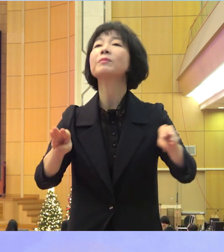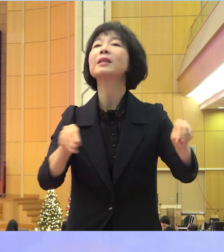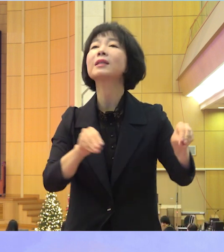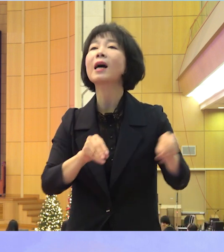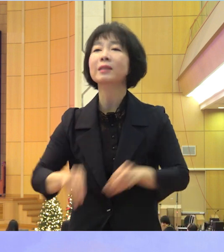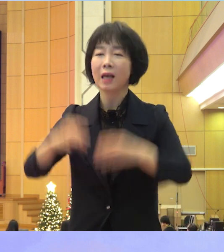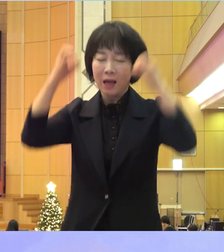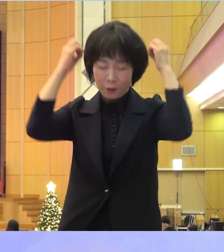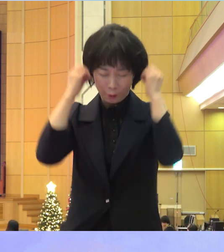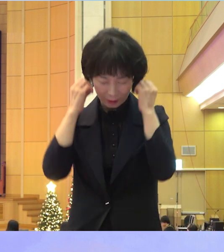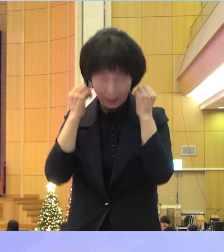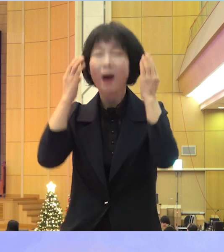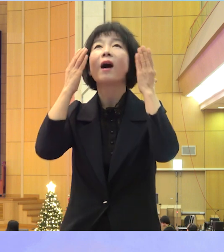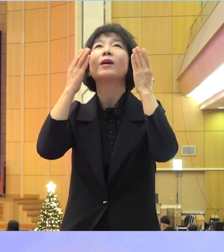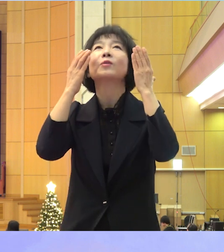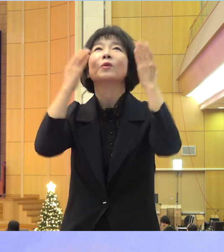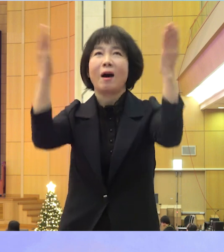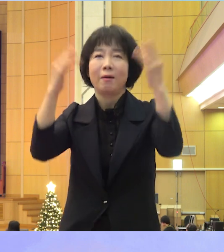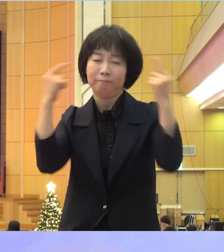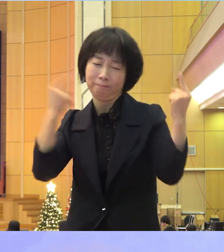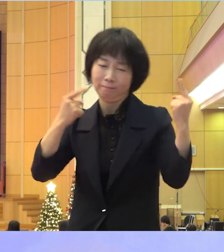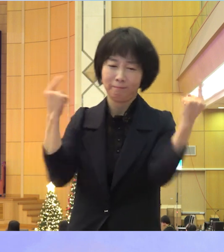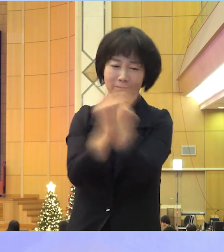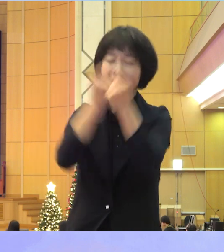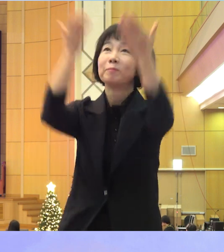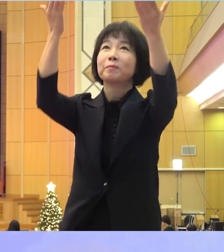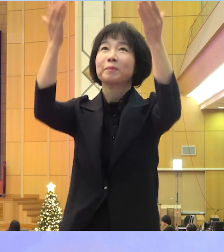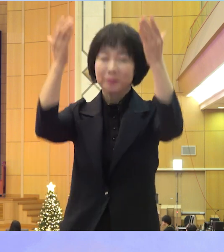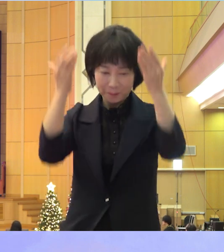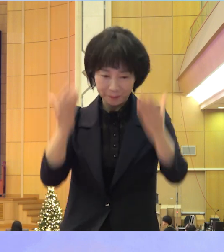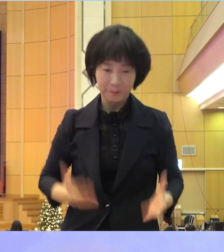진리의 말씀 이 땅 새롭게